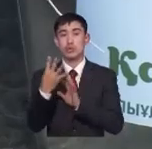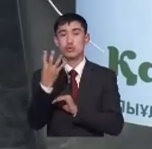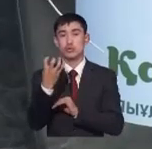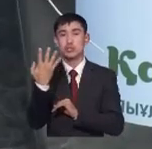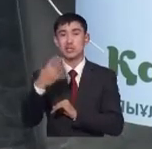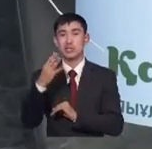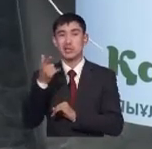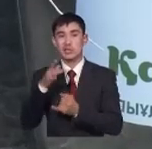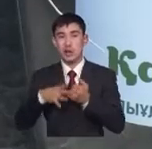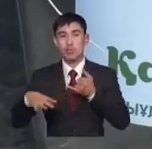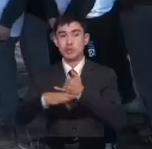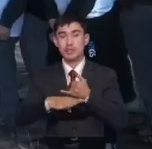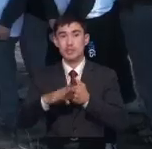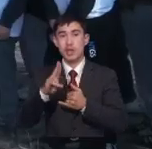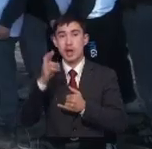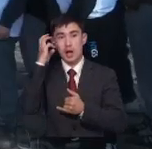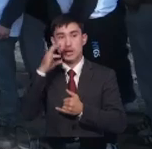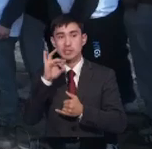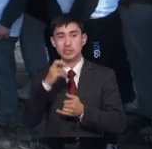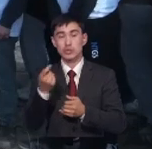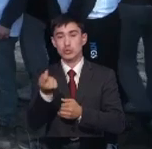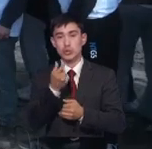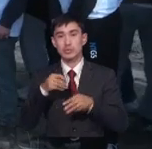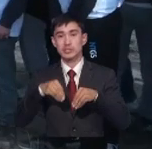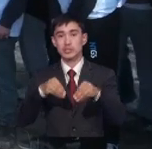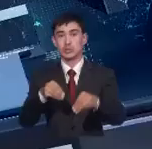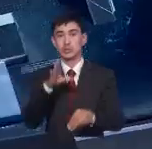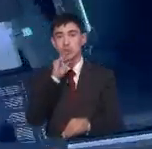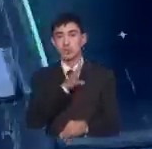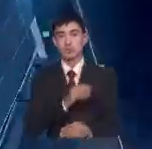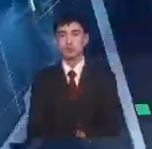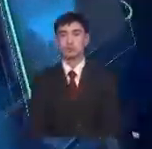440 гектар аумаққа қара сексеуіл тұқымын сеуіп